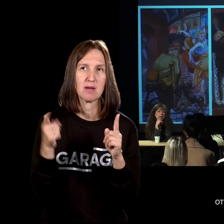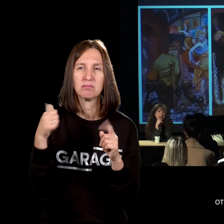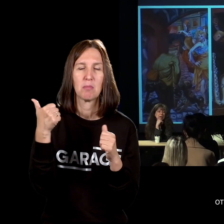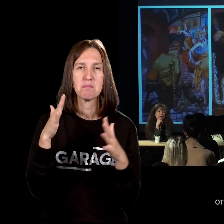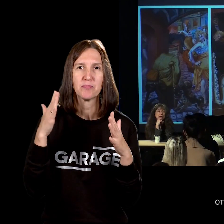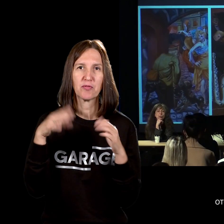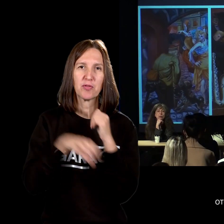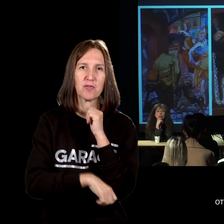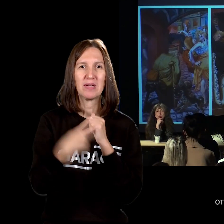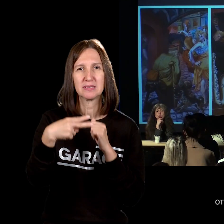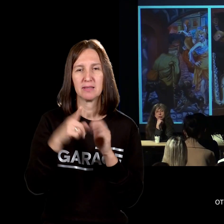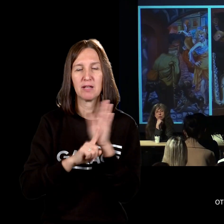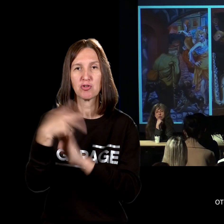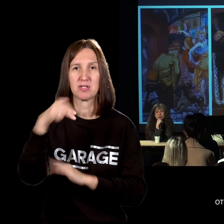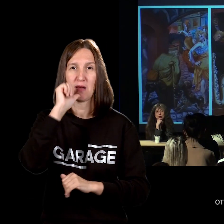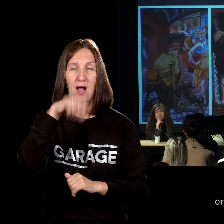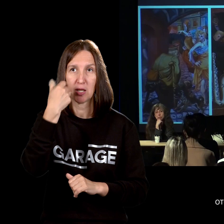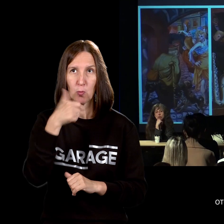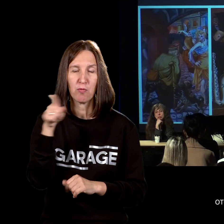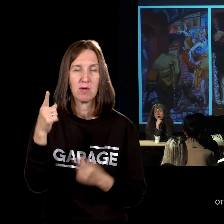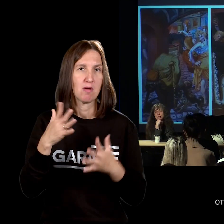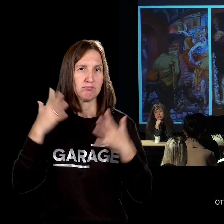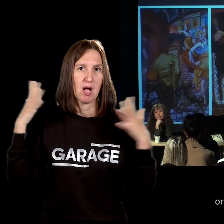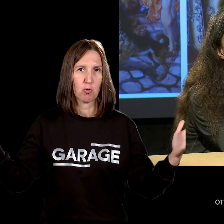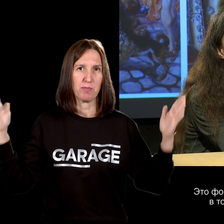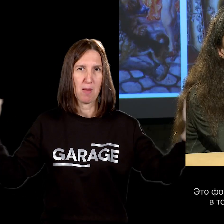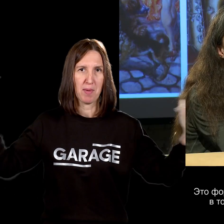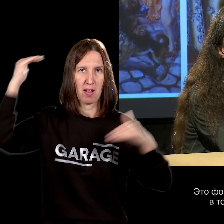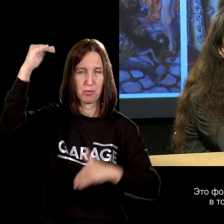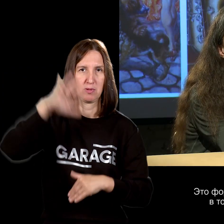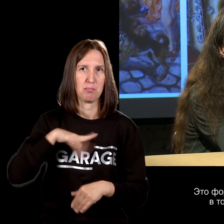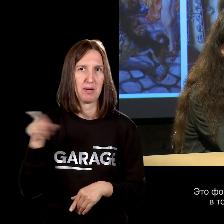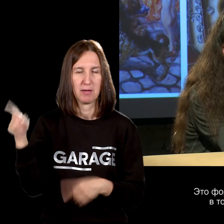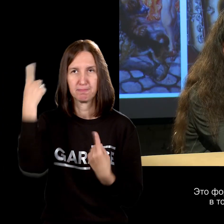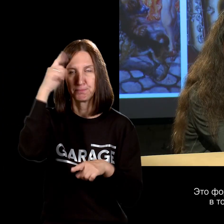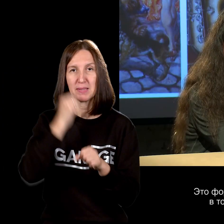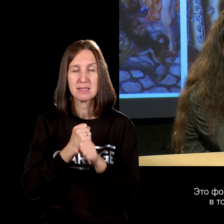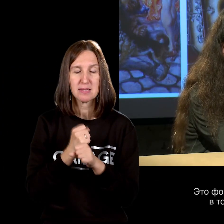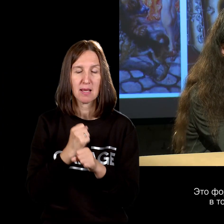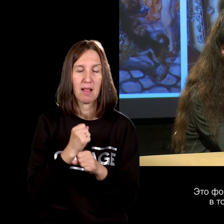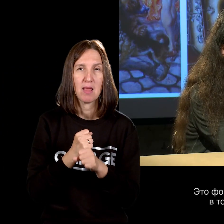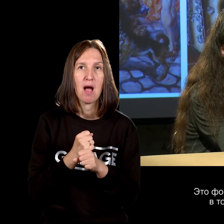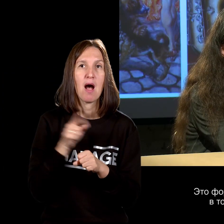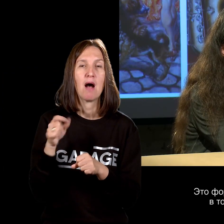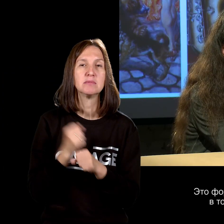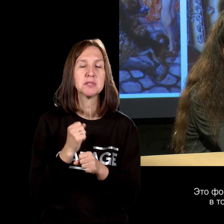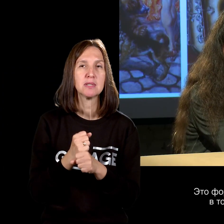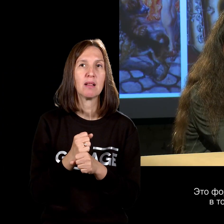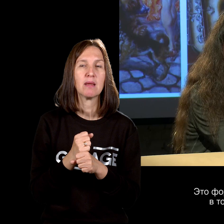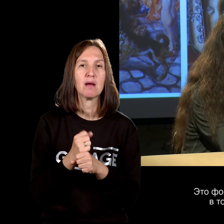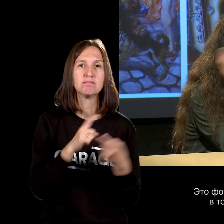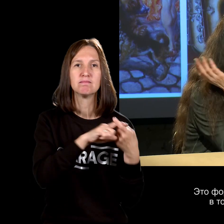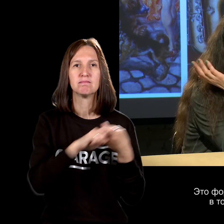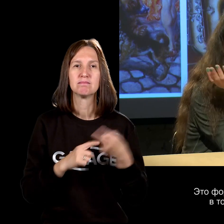формате, отсылающем к старинной живописи. Это формат триптиха. Это формат старинной религиозной живописи, который